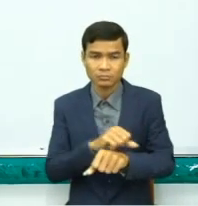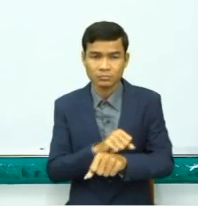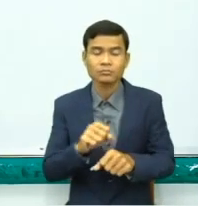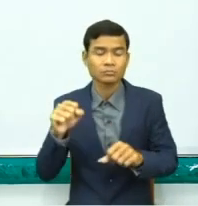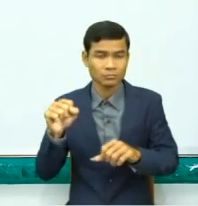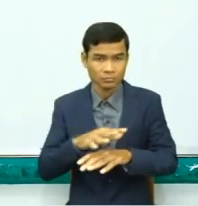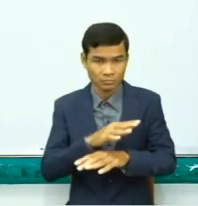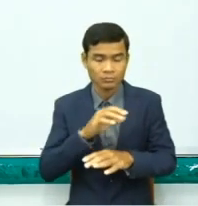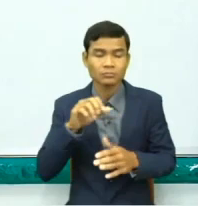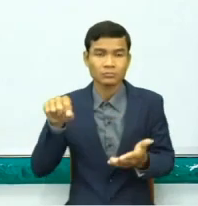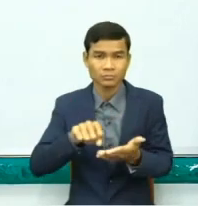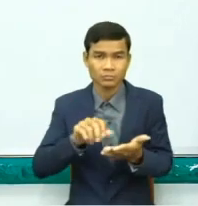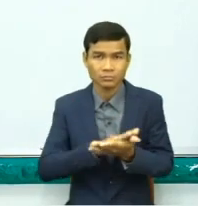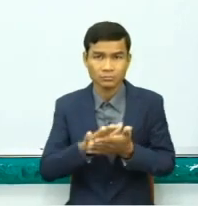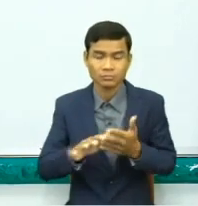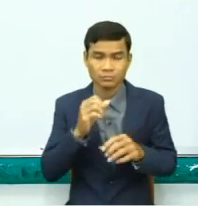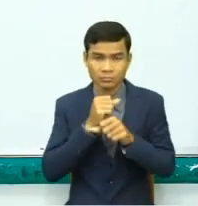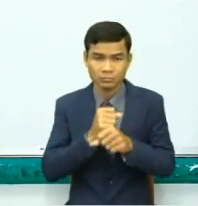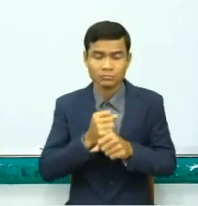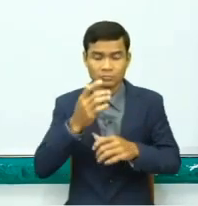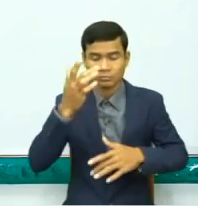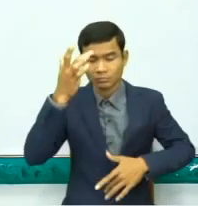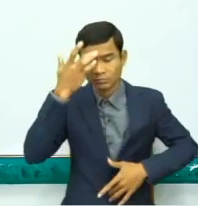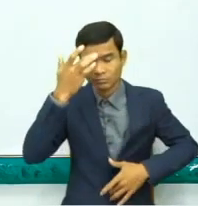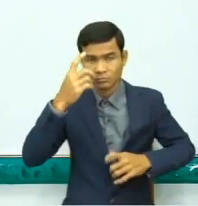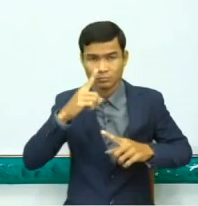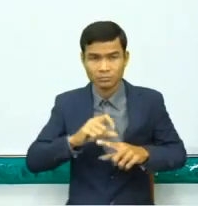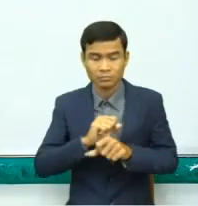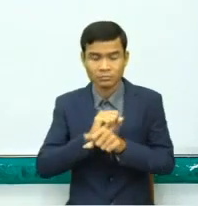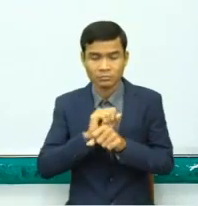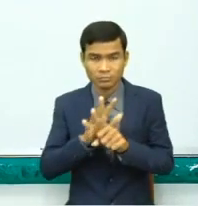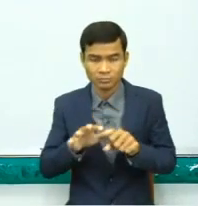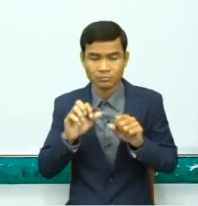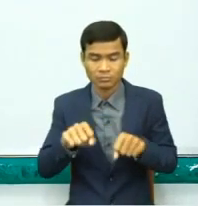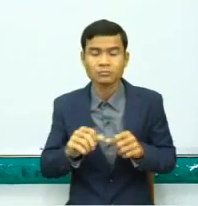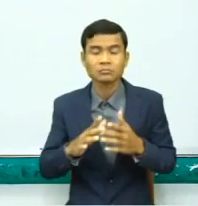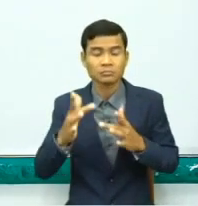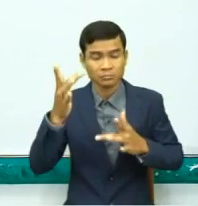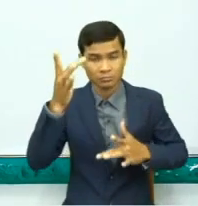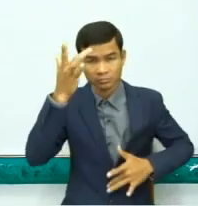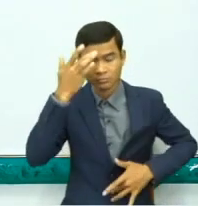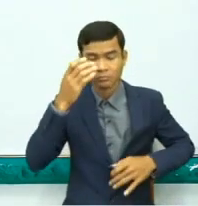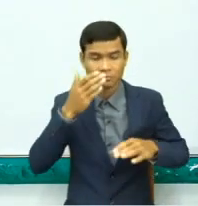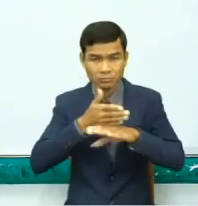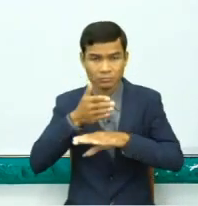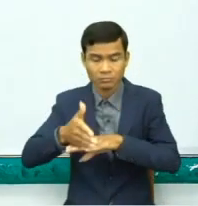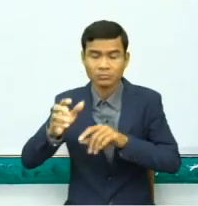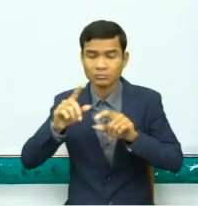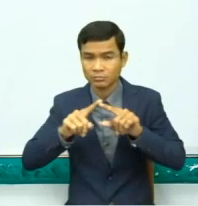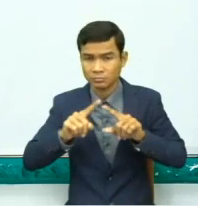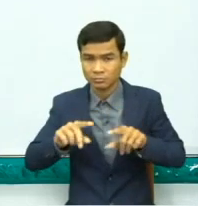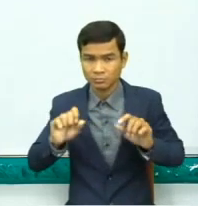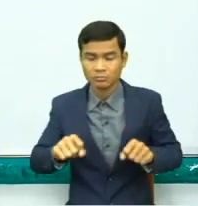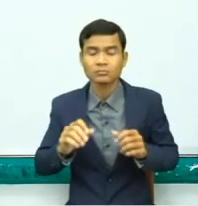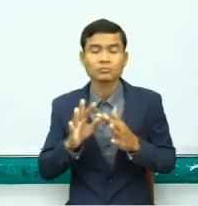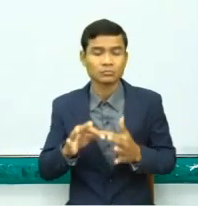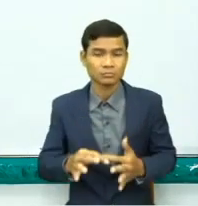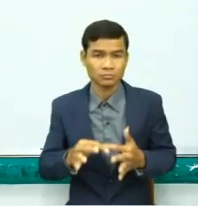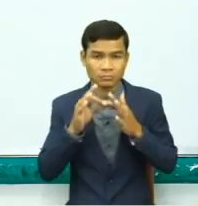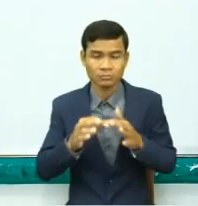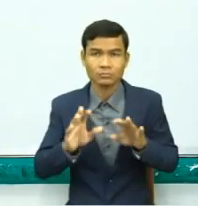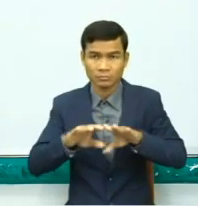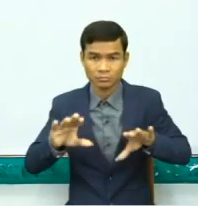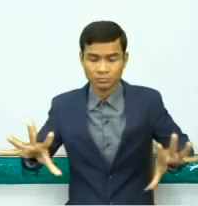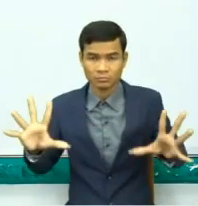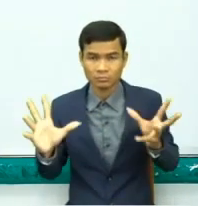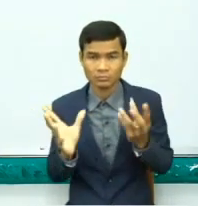à có rư cò chè là bấy ca bì con. Bí chung ngư COVID đập ra bốn nâng chung ngư chlòng xem xền. Hai chìa bì xé con thằng ác